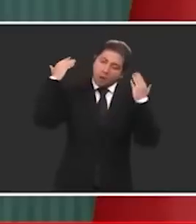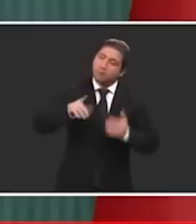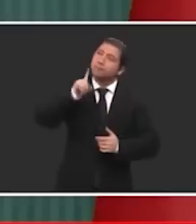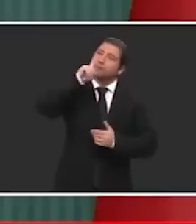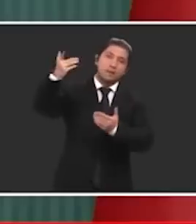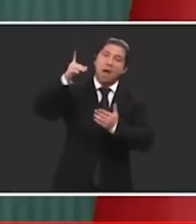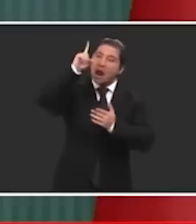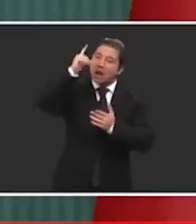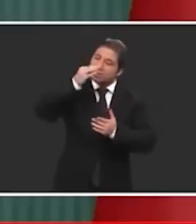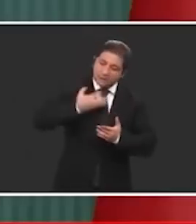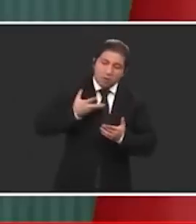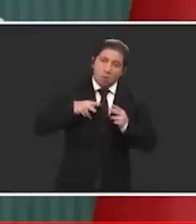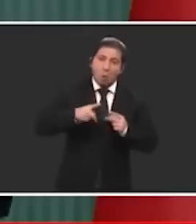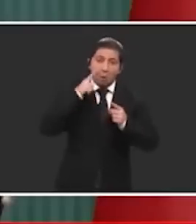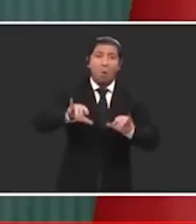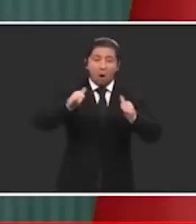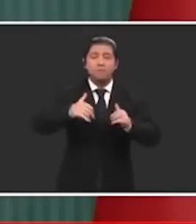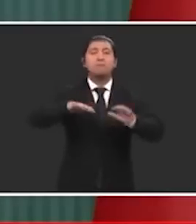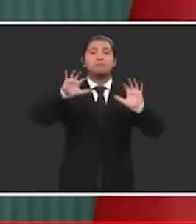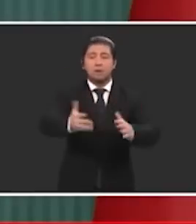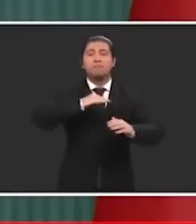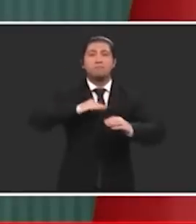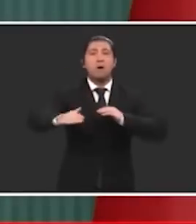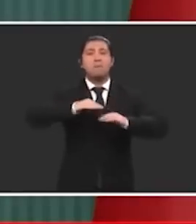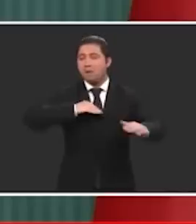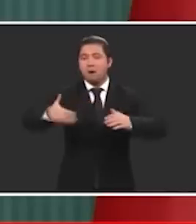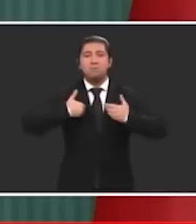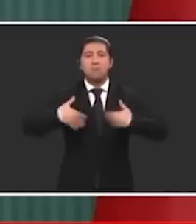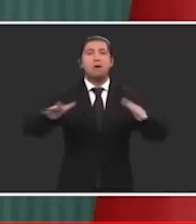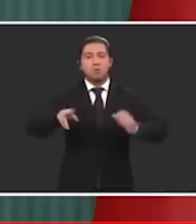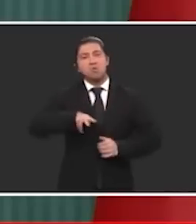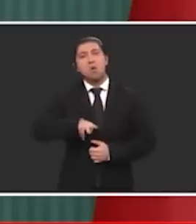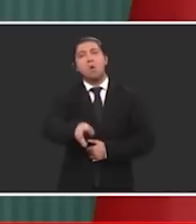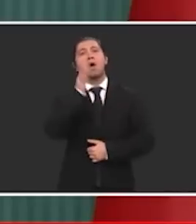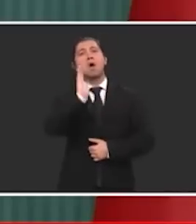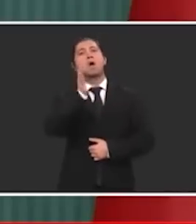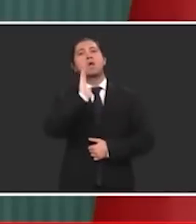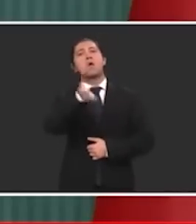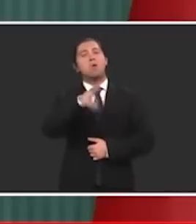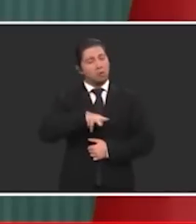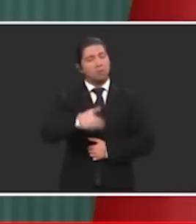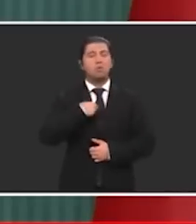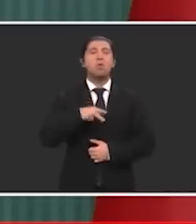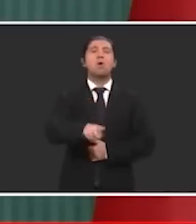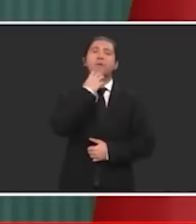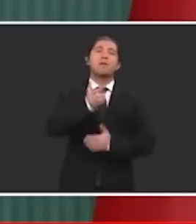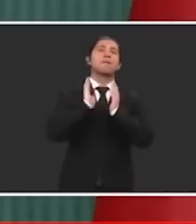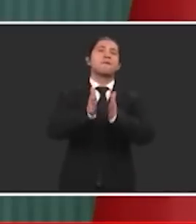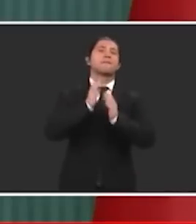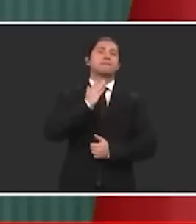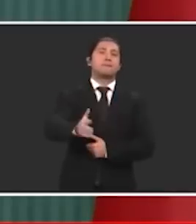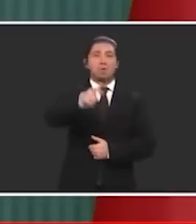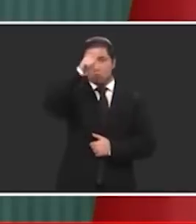olarak oyunları boza boza yolumuza devam ediyoruz, devam edeceğiz.